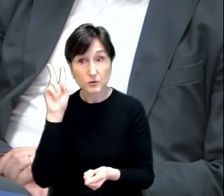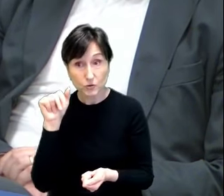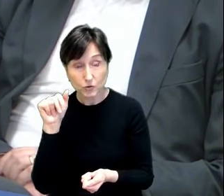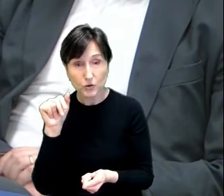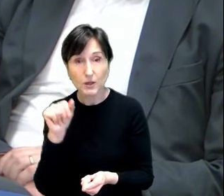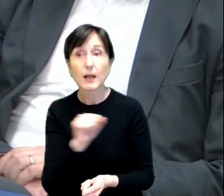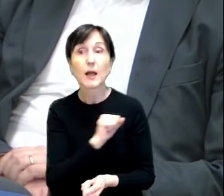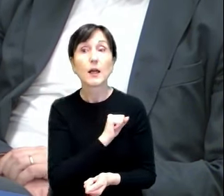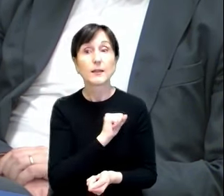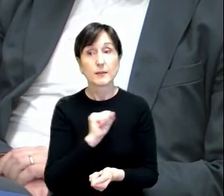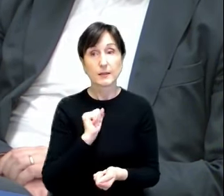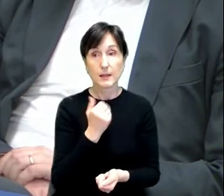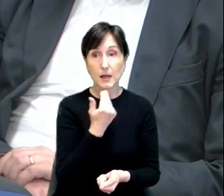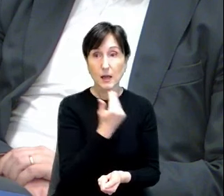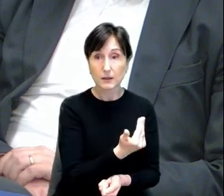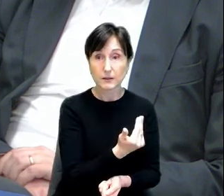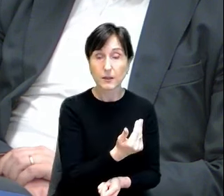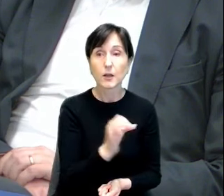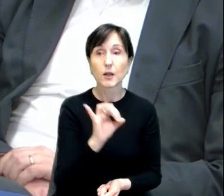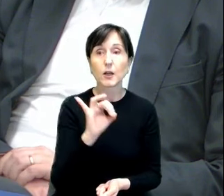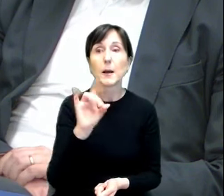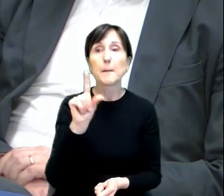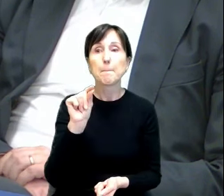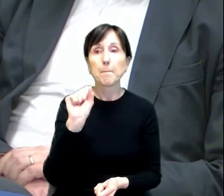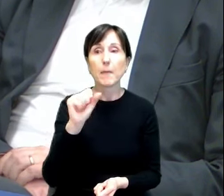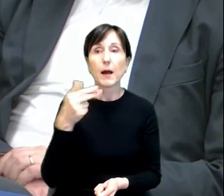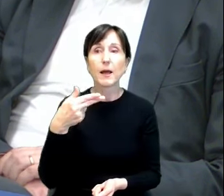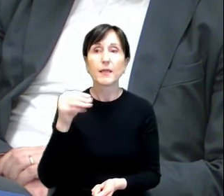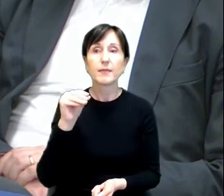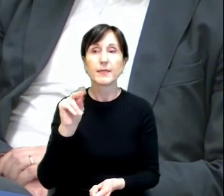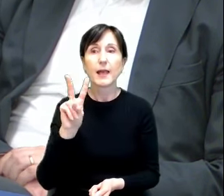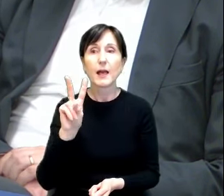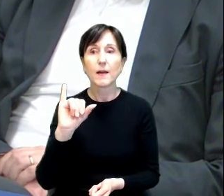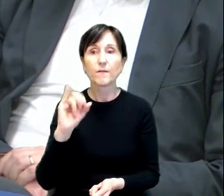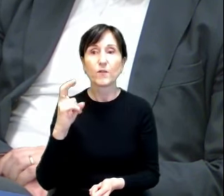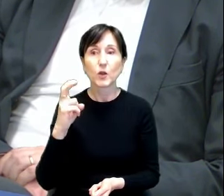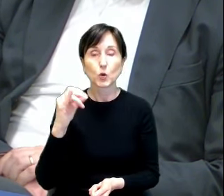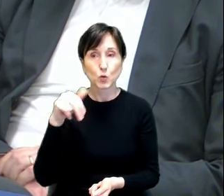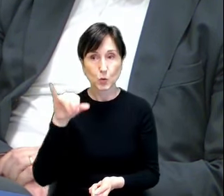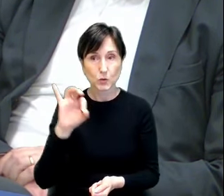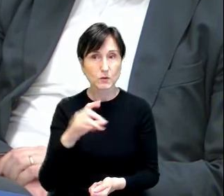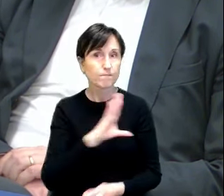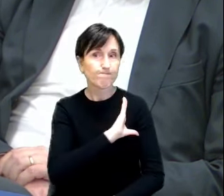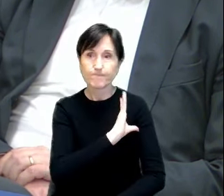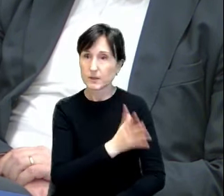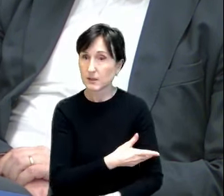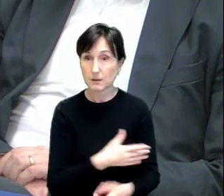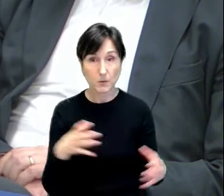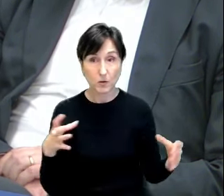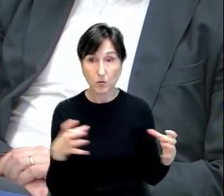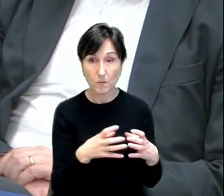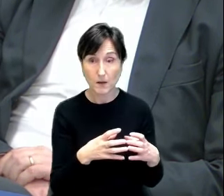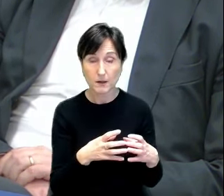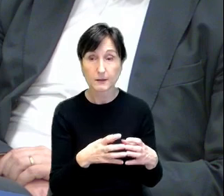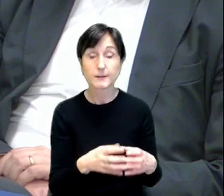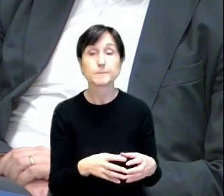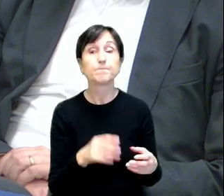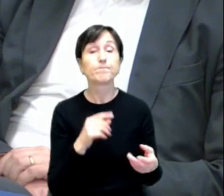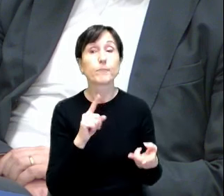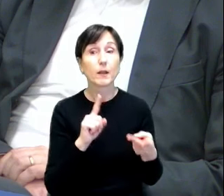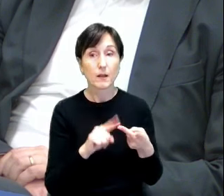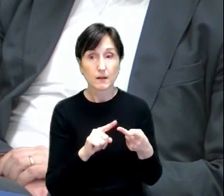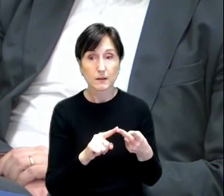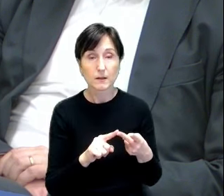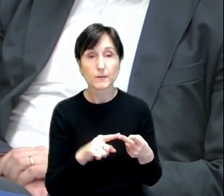daktaras šarūnas banevičius tai stipri komanda vienas dalykas antras dalykas a praktiškai per